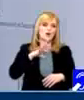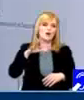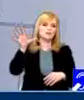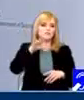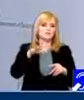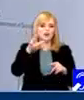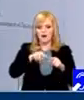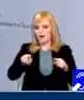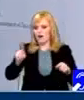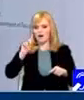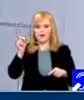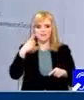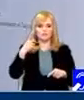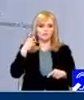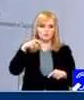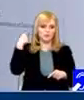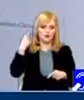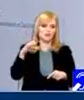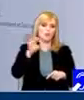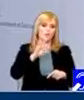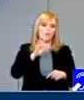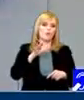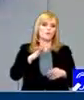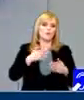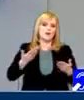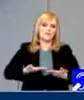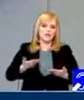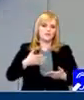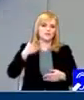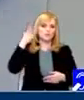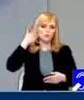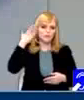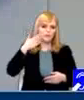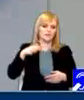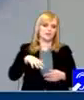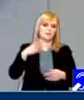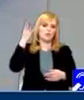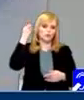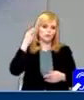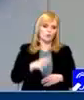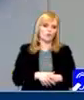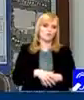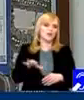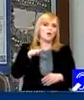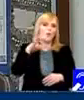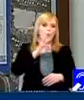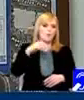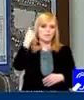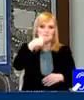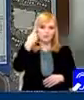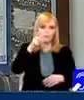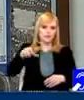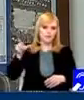relația cu România pe parcursul acestor ani, evoluția Republicii Moldova, o trecere în revista a monumentelor din țară, dar și personalități care